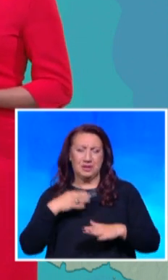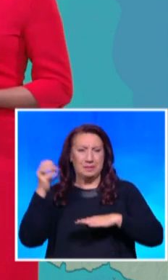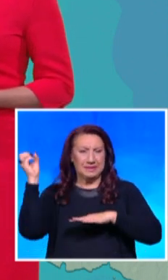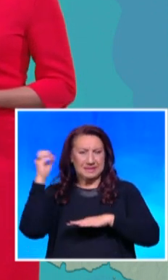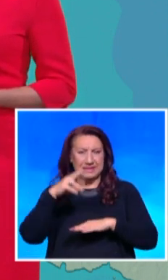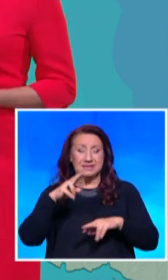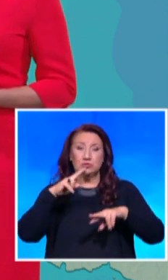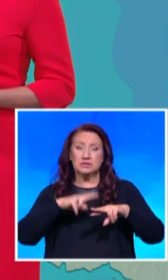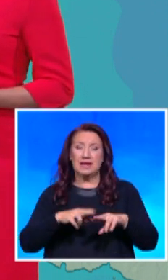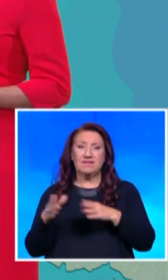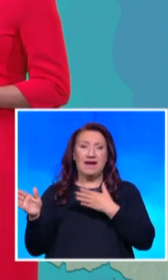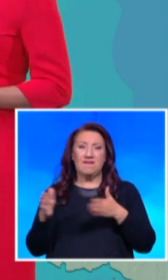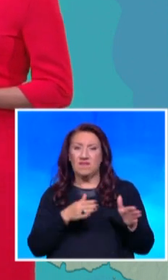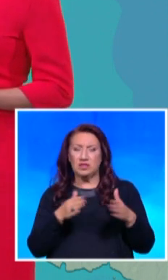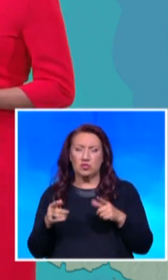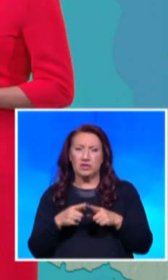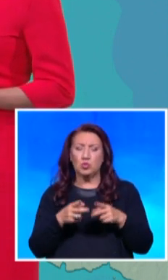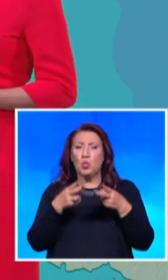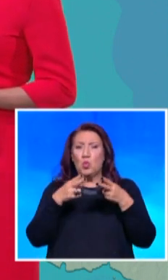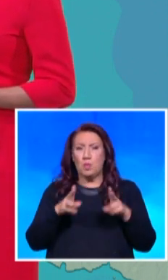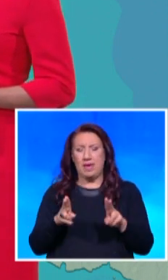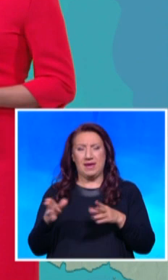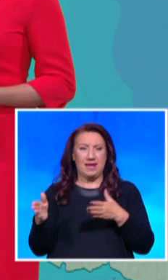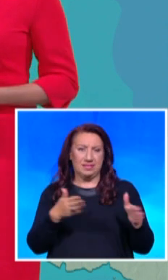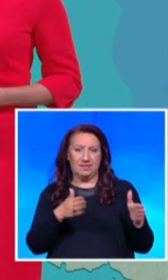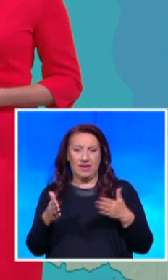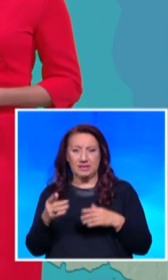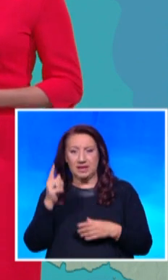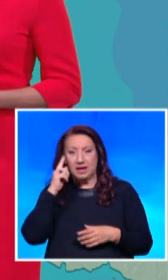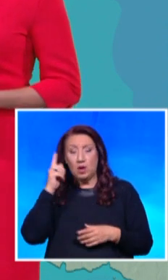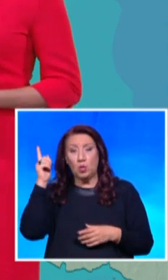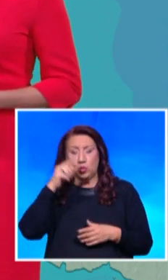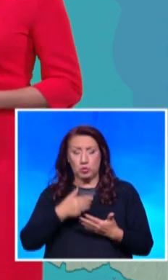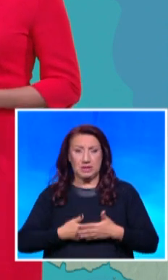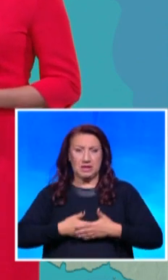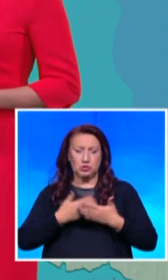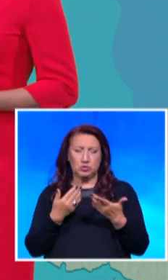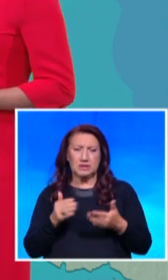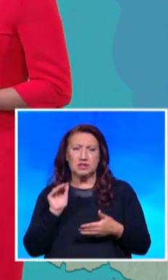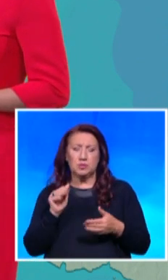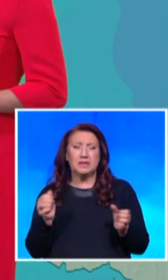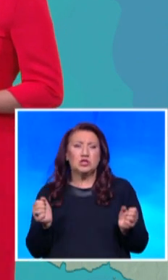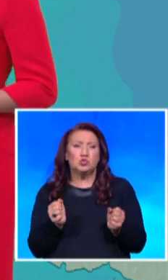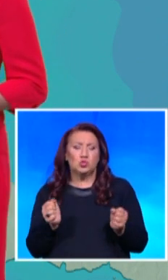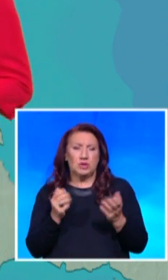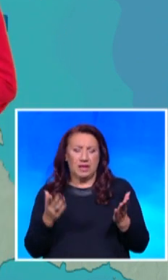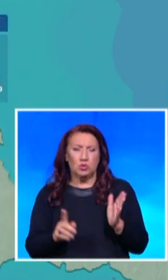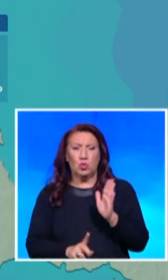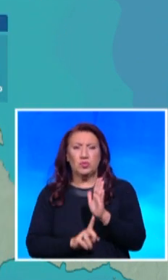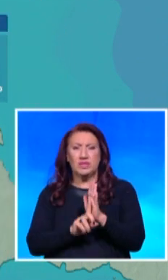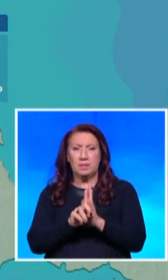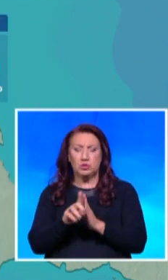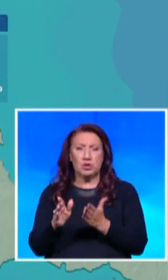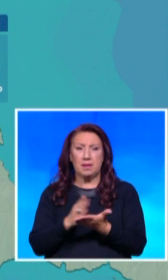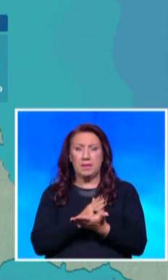остане ветровито с предимно умерен вятър от северо-запад. Утре сутринта ще бъде студено. Температурите ще бъдат между 13